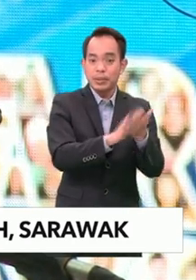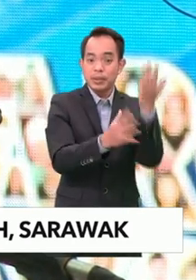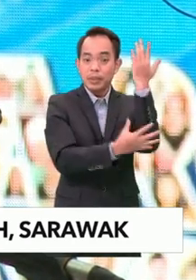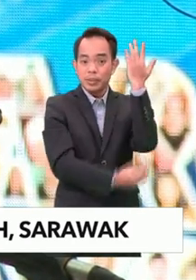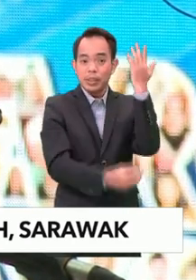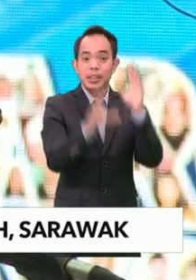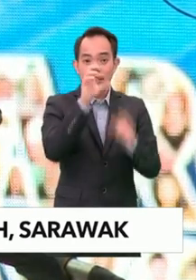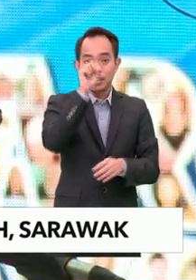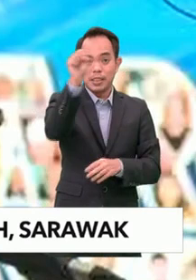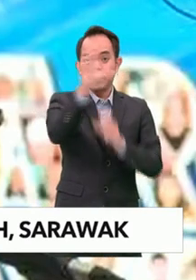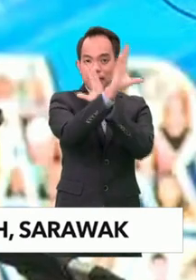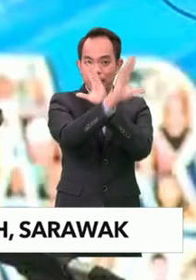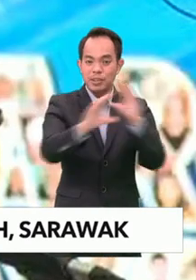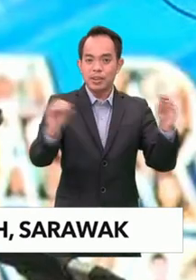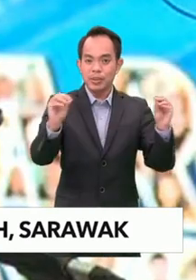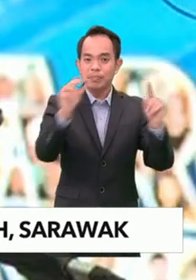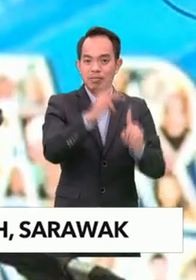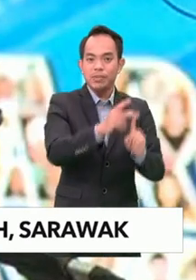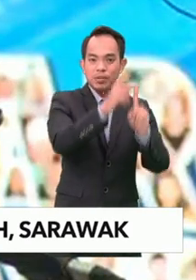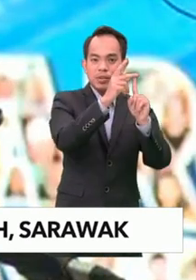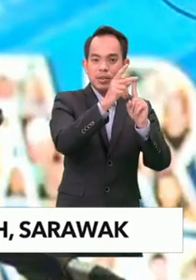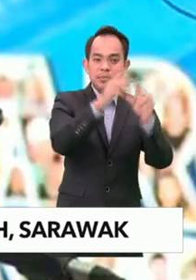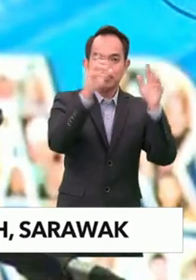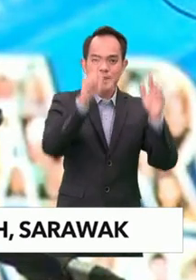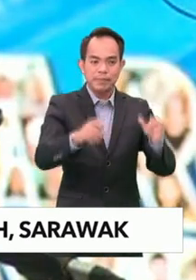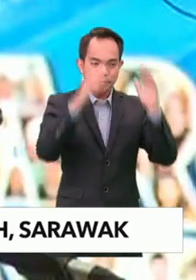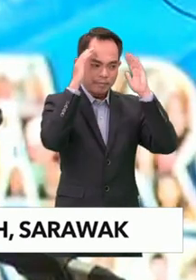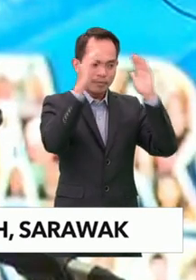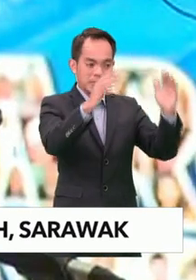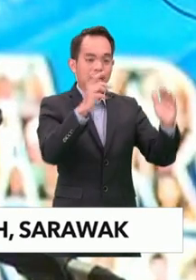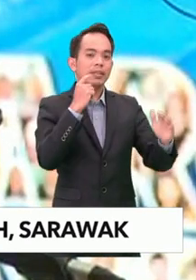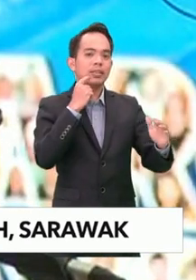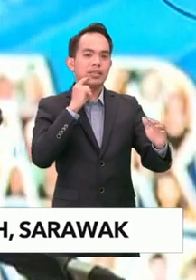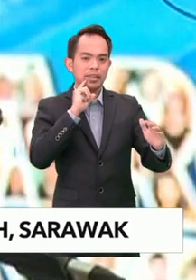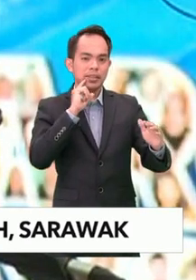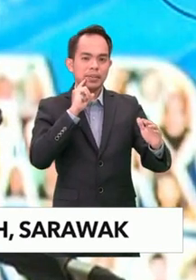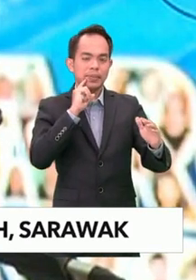dahil terutamanya di Sabah dan Sarawak diberi perhatian serius di dalam bajet.